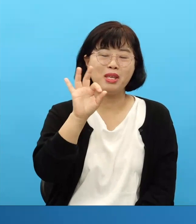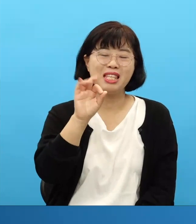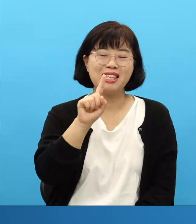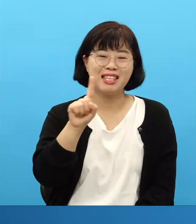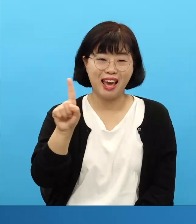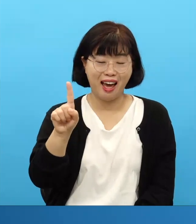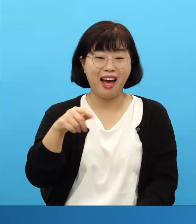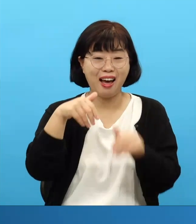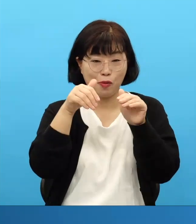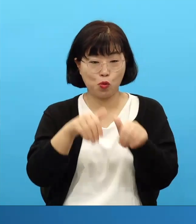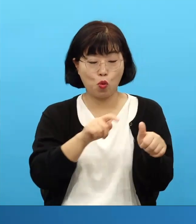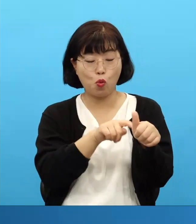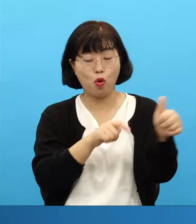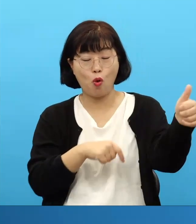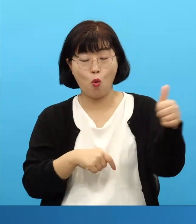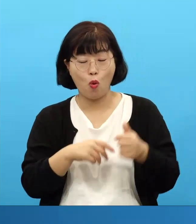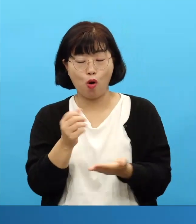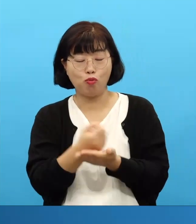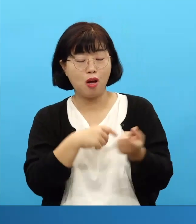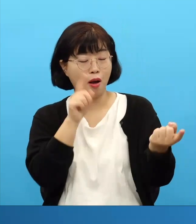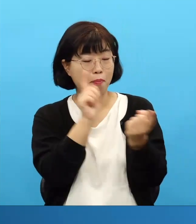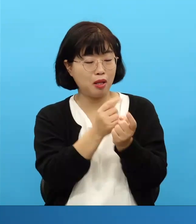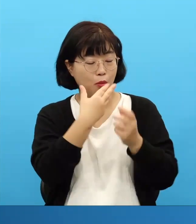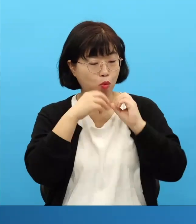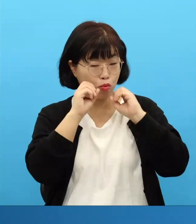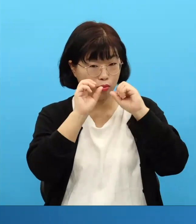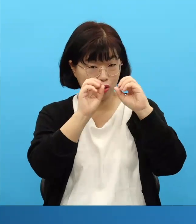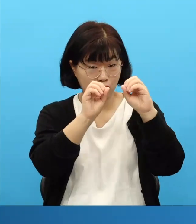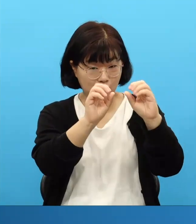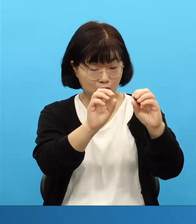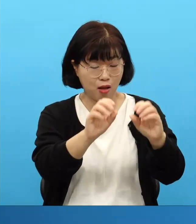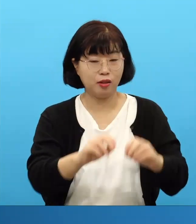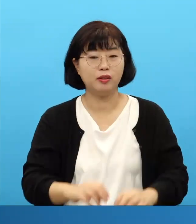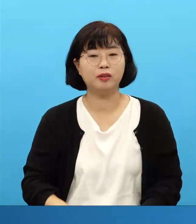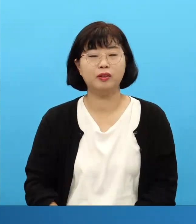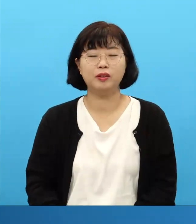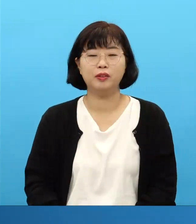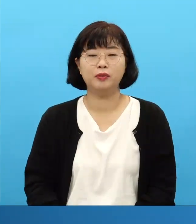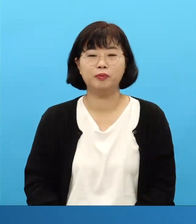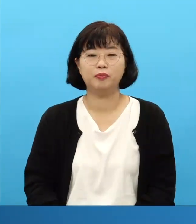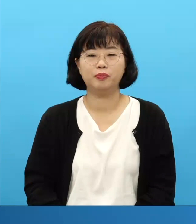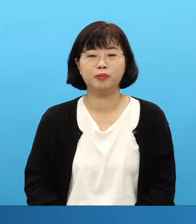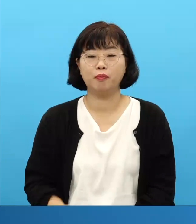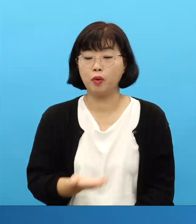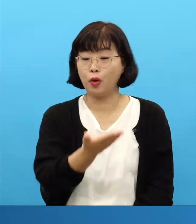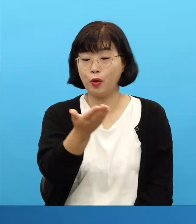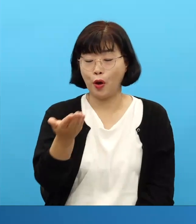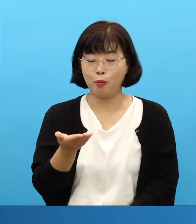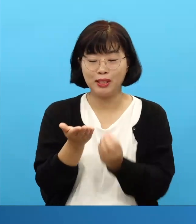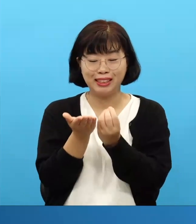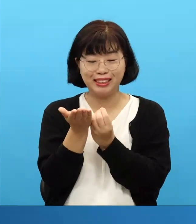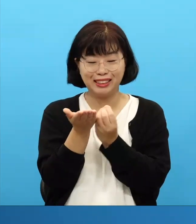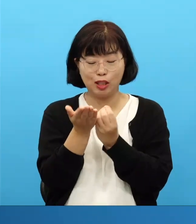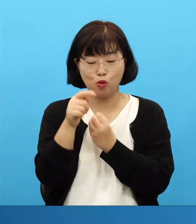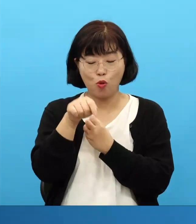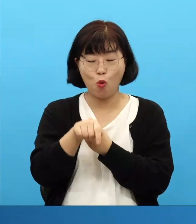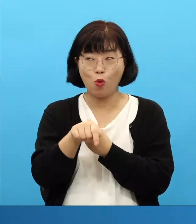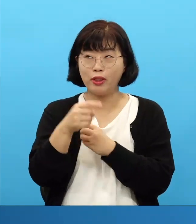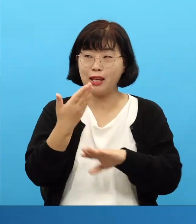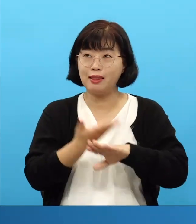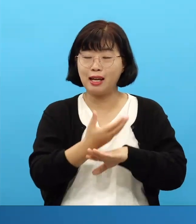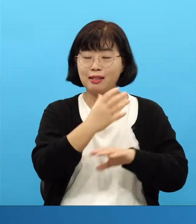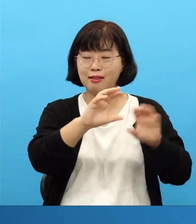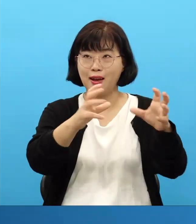제주도에 와 있는 다민족 그분들에게 하나님의 능력이 증거되는 시간표를 말하는 겁니다. I'm talking about a time schedule where God's power is testified